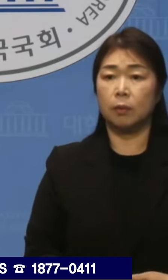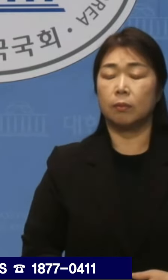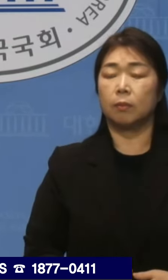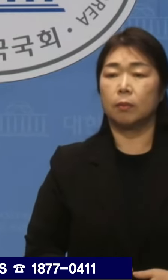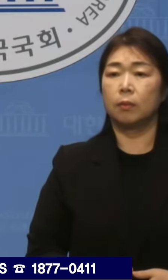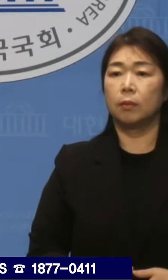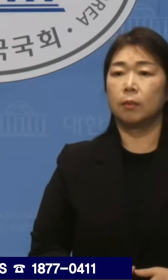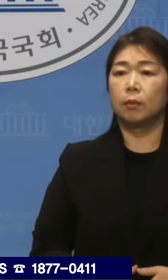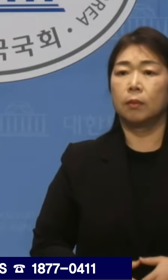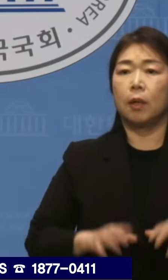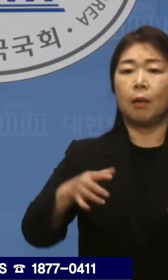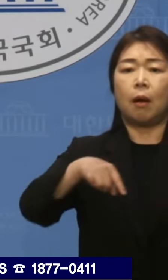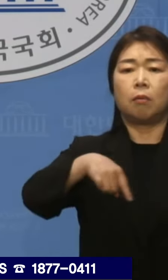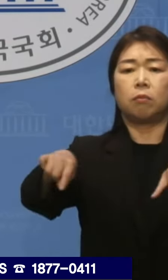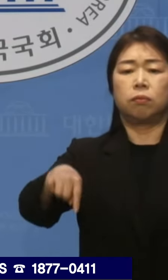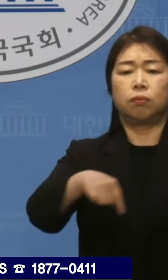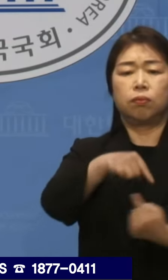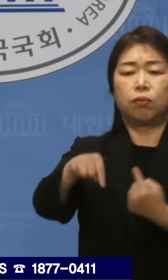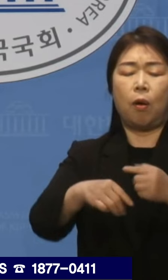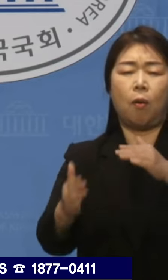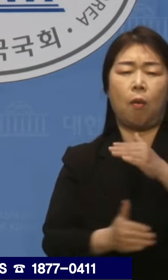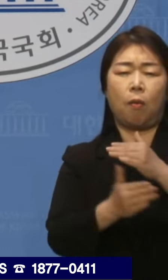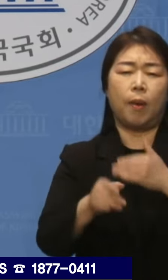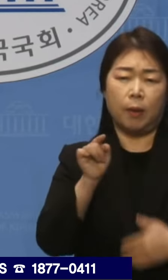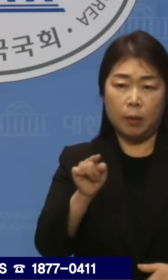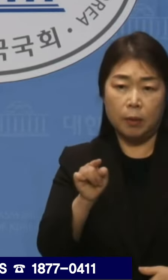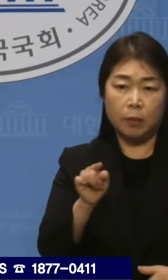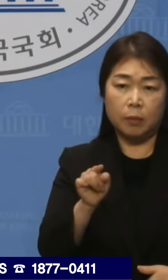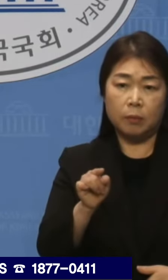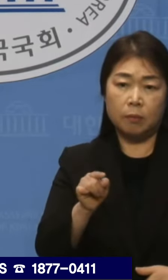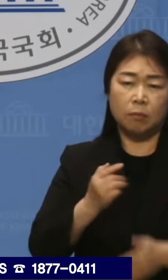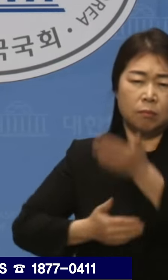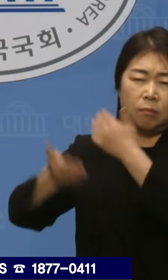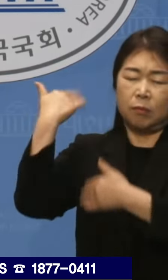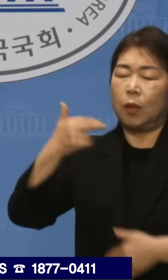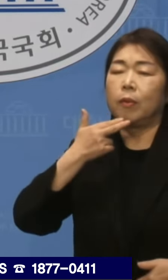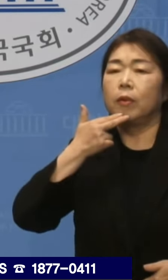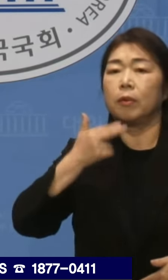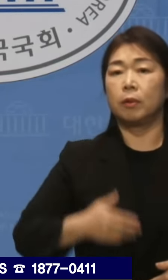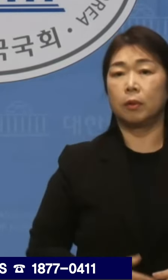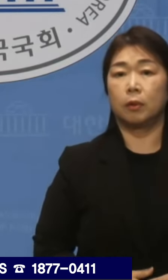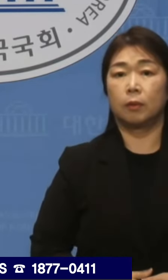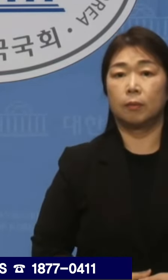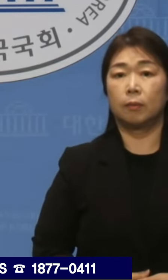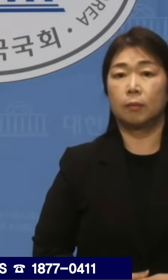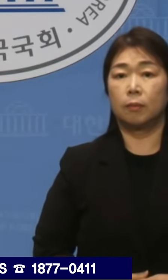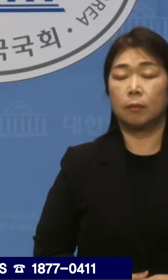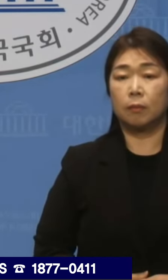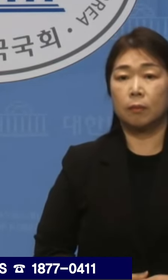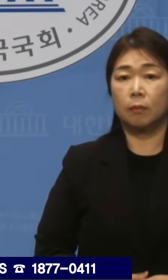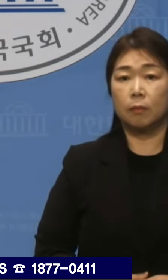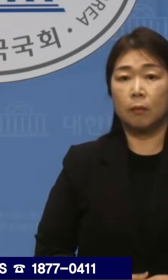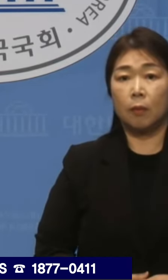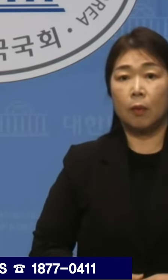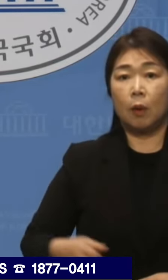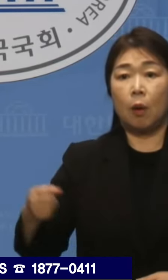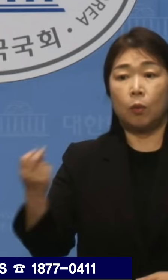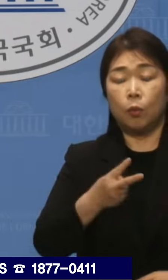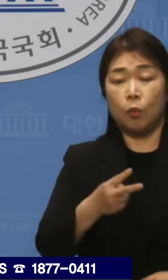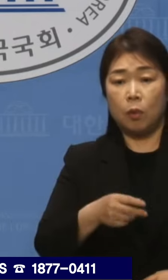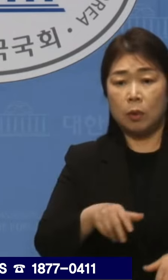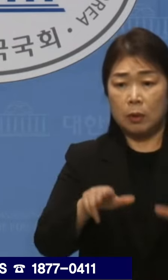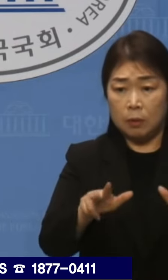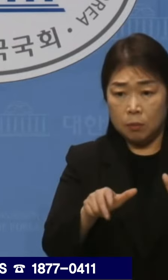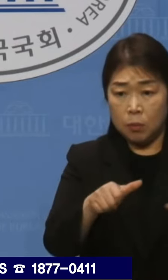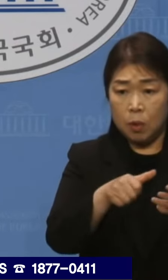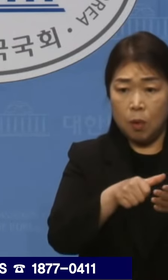이렇게 엉망진창으로 운영하는 정부는 일찍이 없었습니다. 가뜩이나 천정부지로 치솟는 물가고에